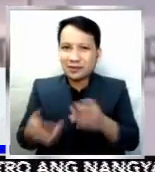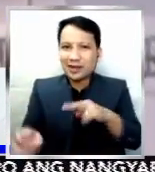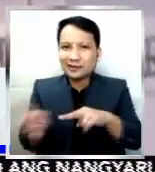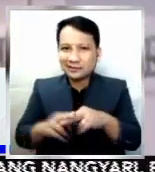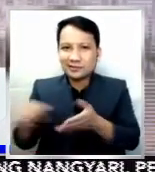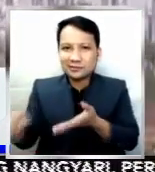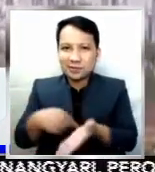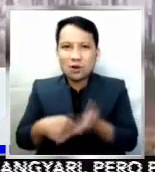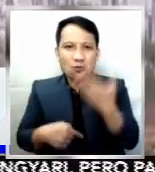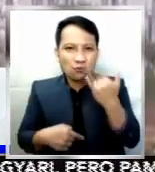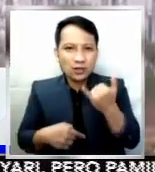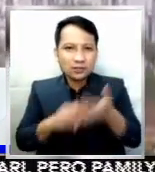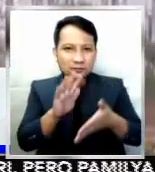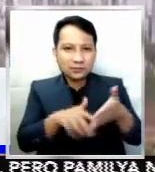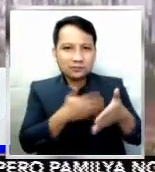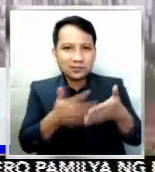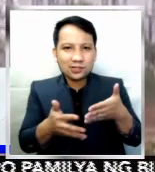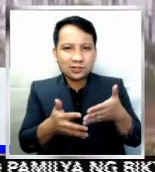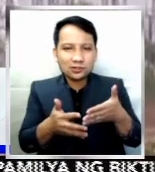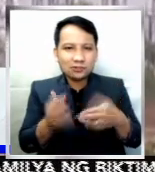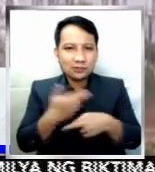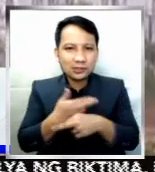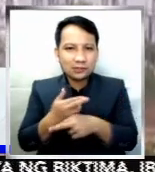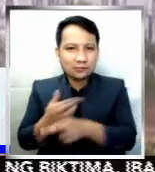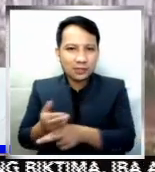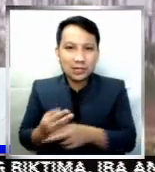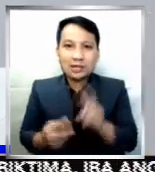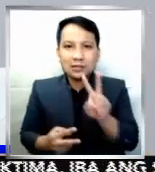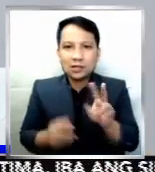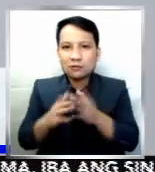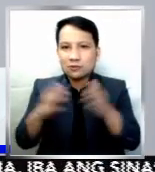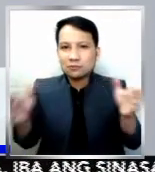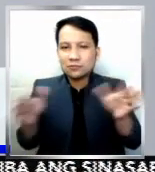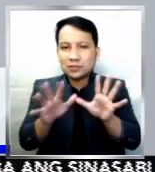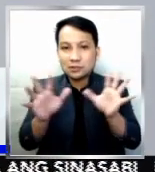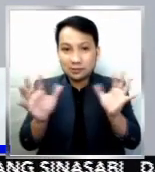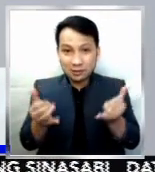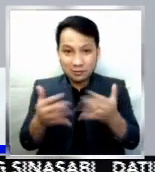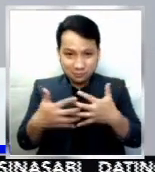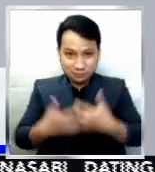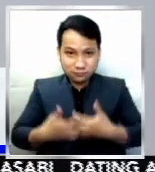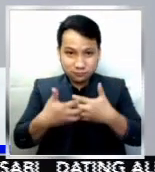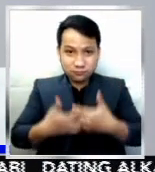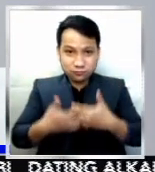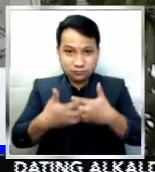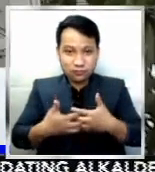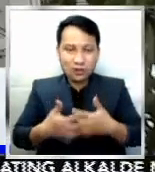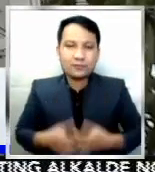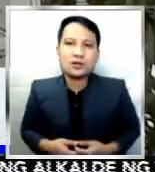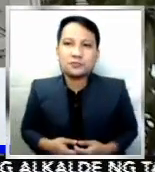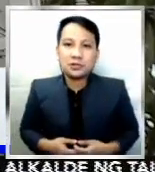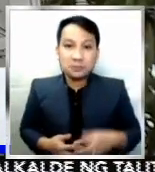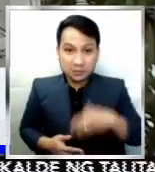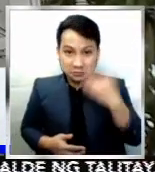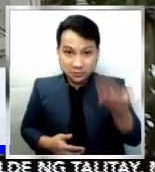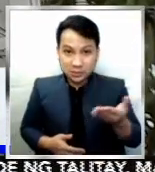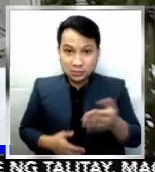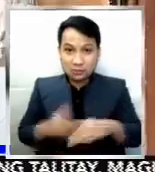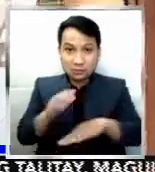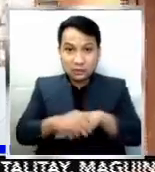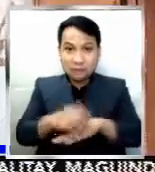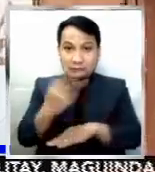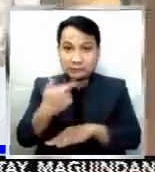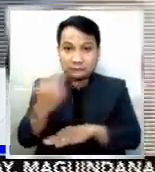na preventive maintenance shutdown ng dalawang malaking planta. Posibleng red alert simula sa susunod na linggo at halos buong